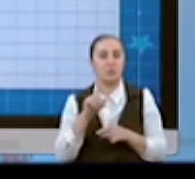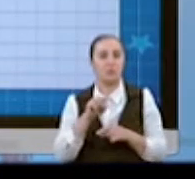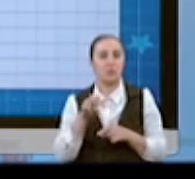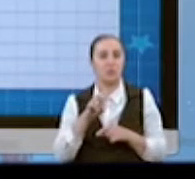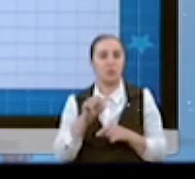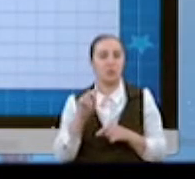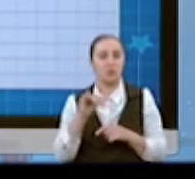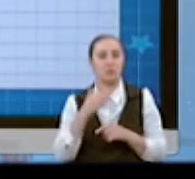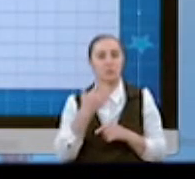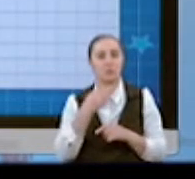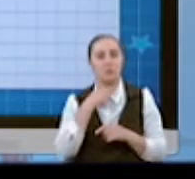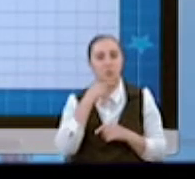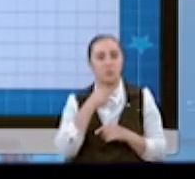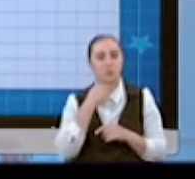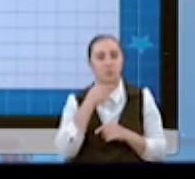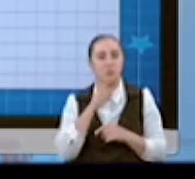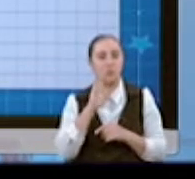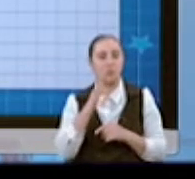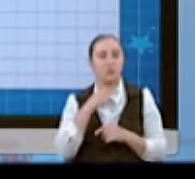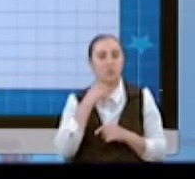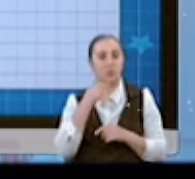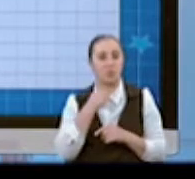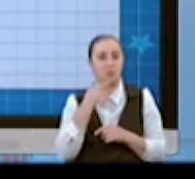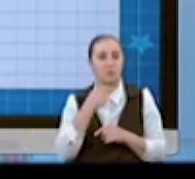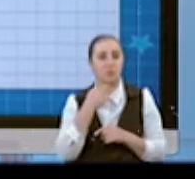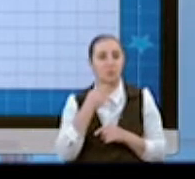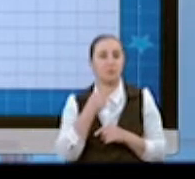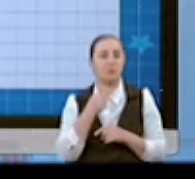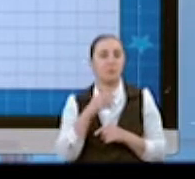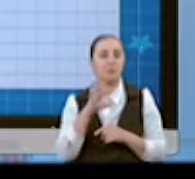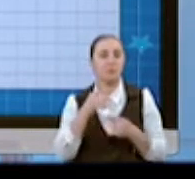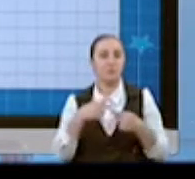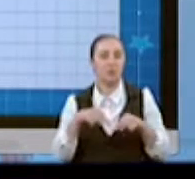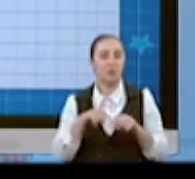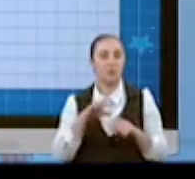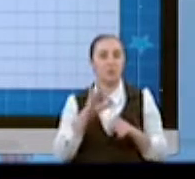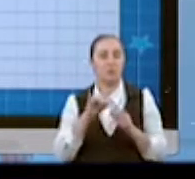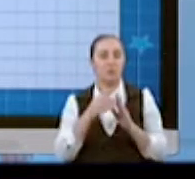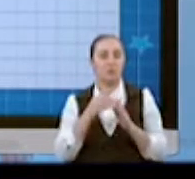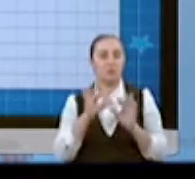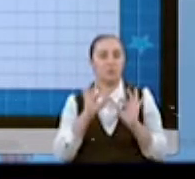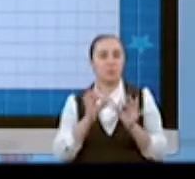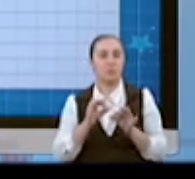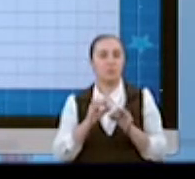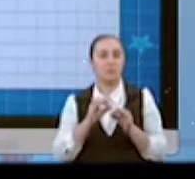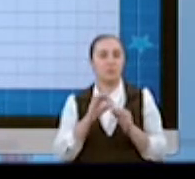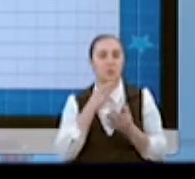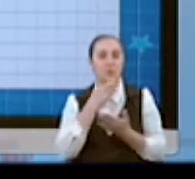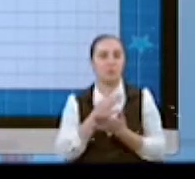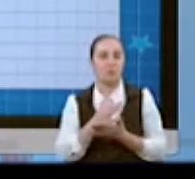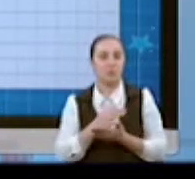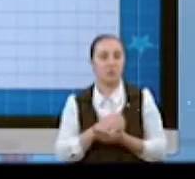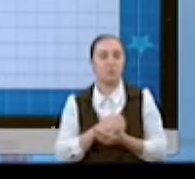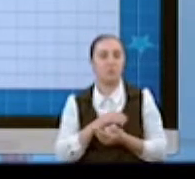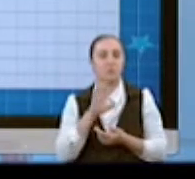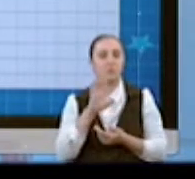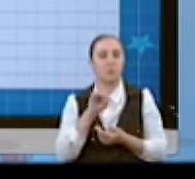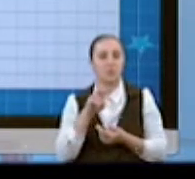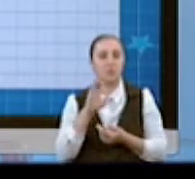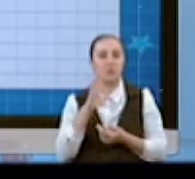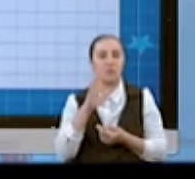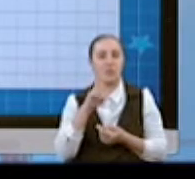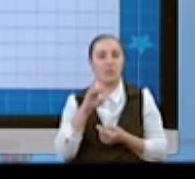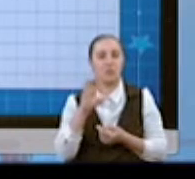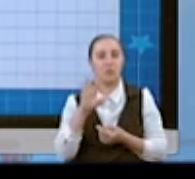на вашу внимательность. Будьте внимательными, и тогда вы назовете правильный ответ. Белка в